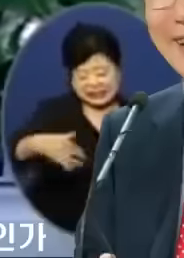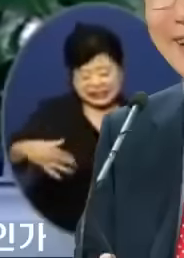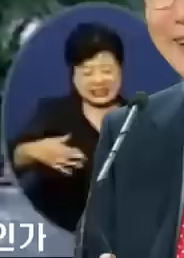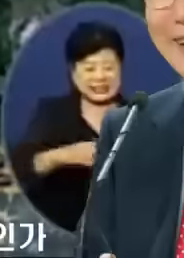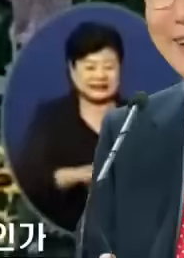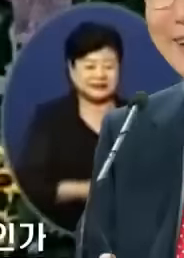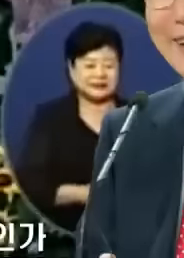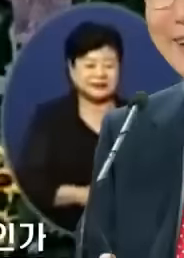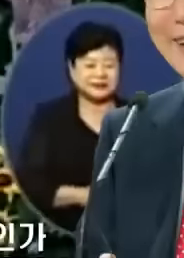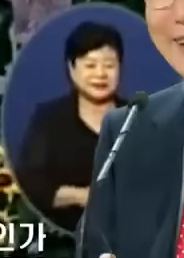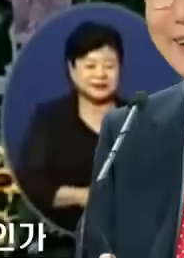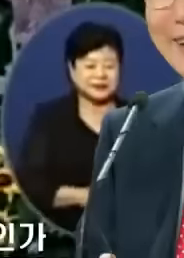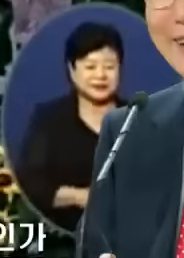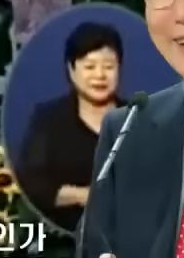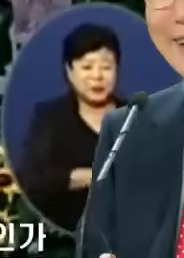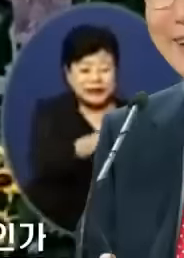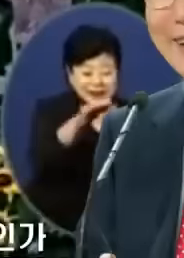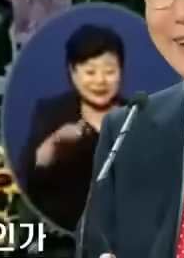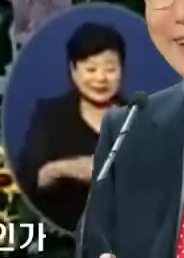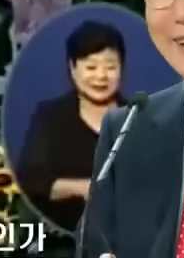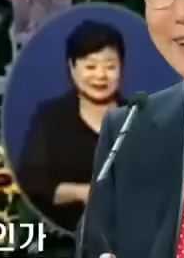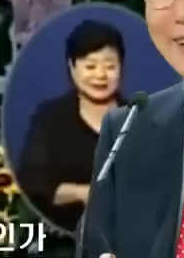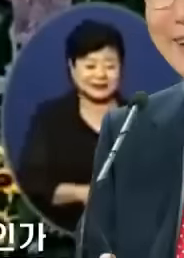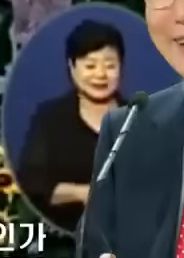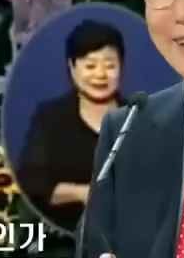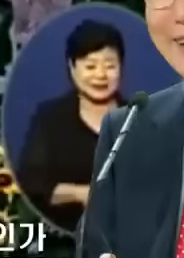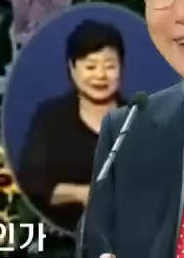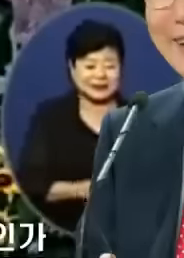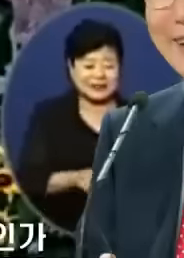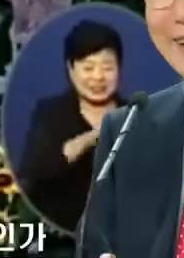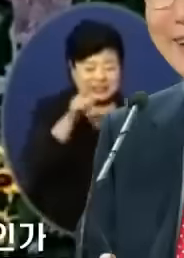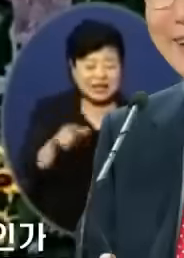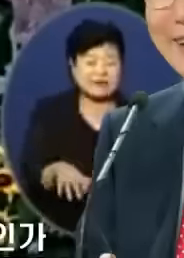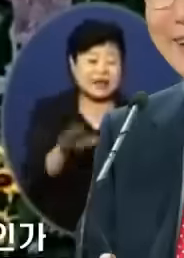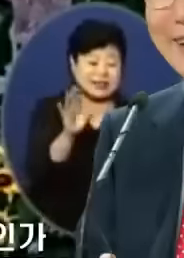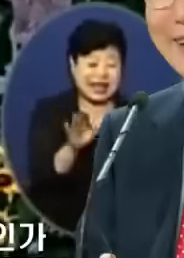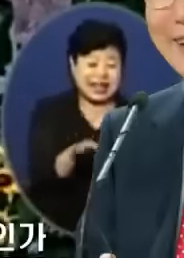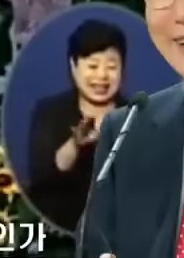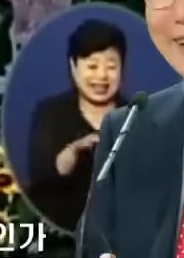않습니다. 우리가 삶의 날개에